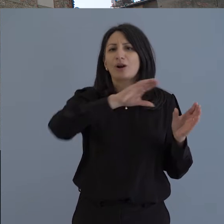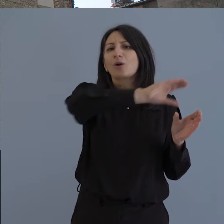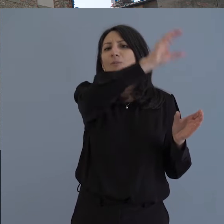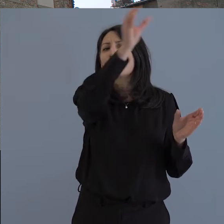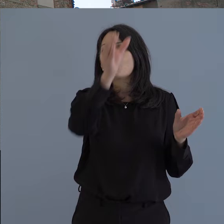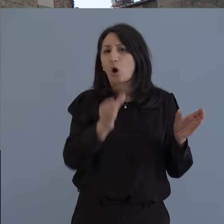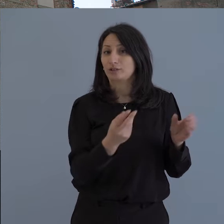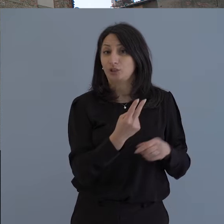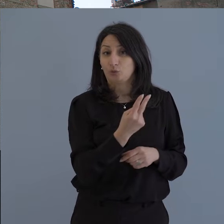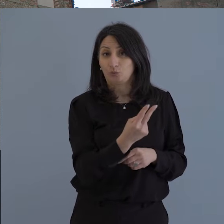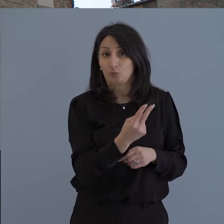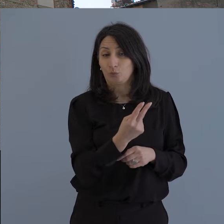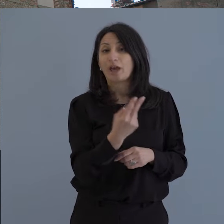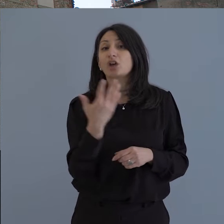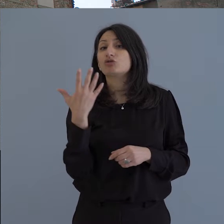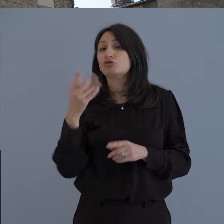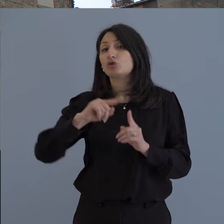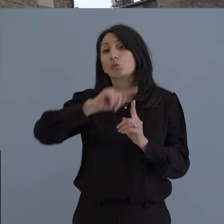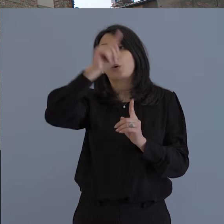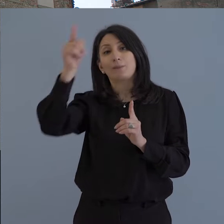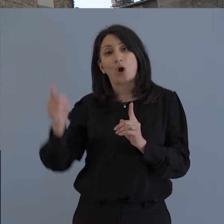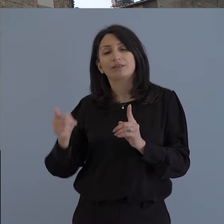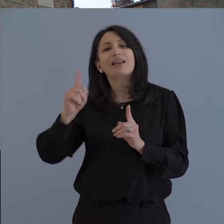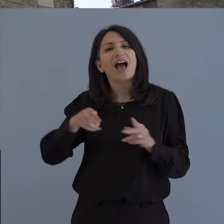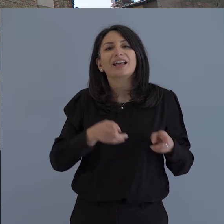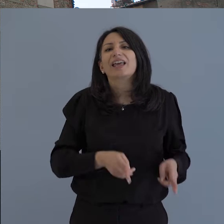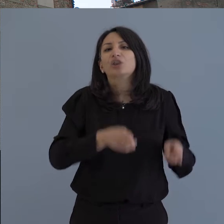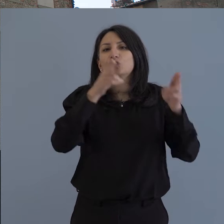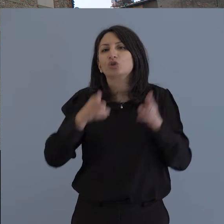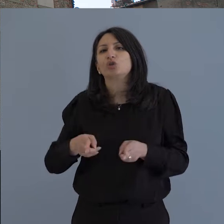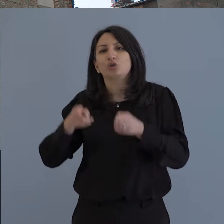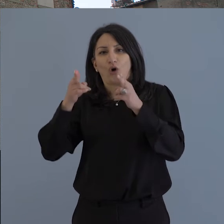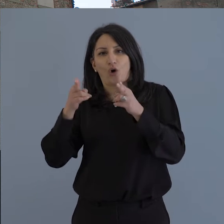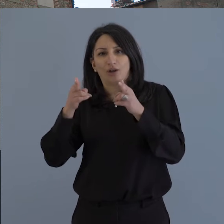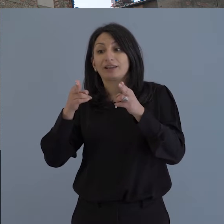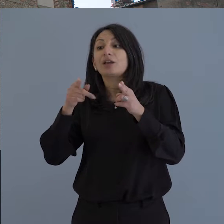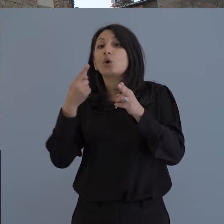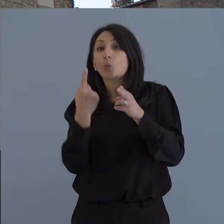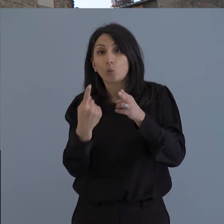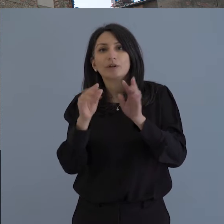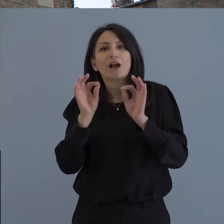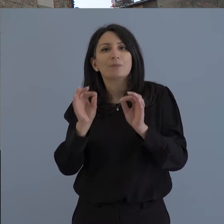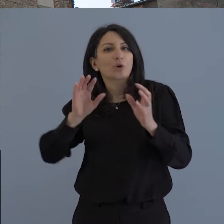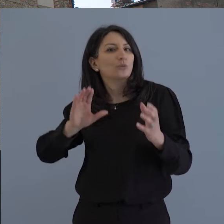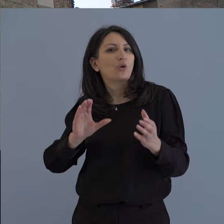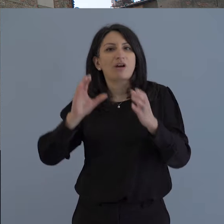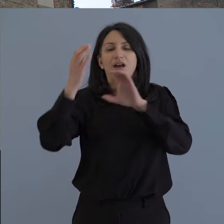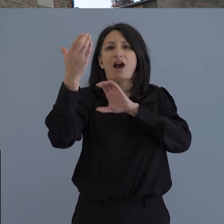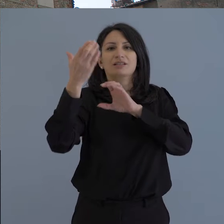principali, altre cinque porte minori e due torri, delle quali il cassero era la più